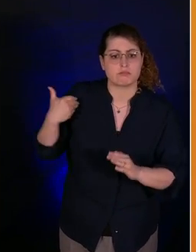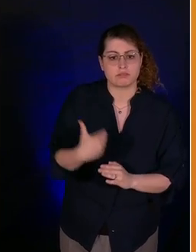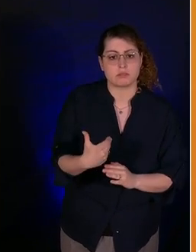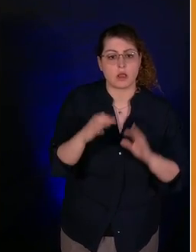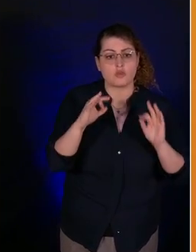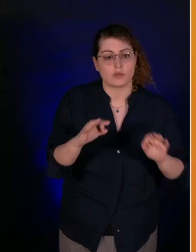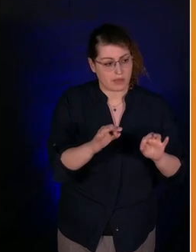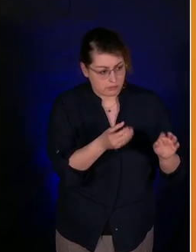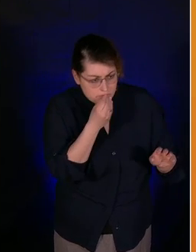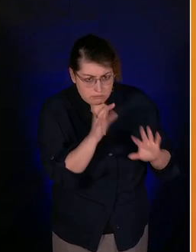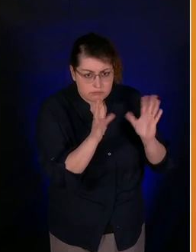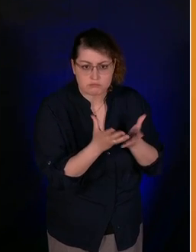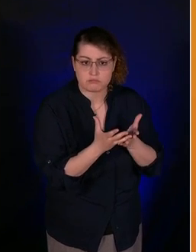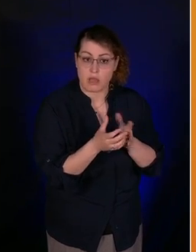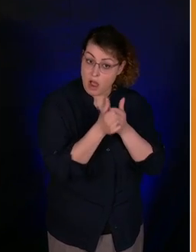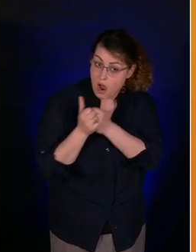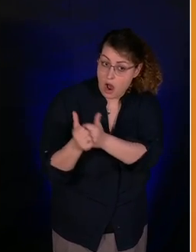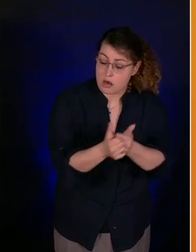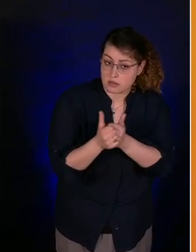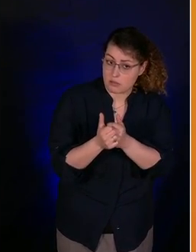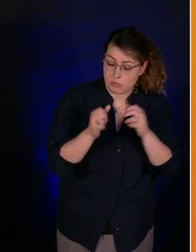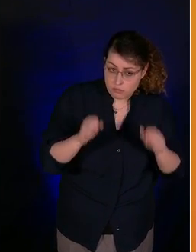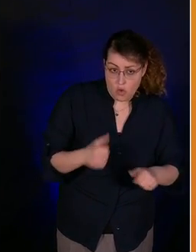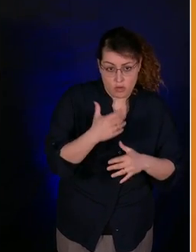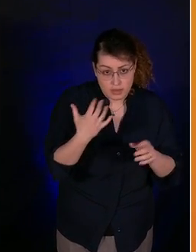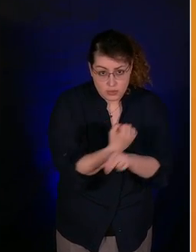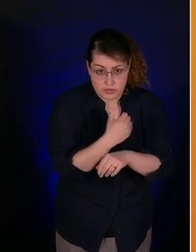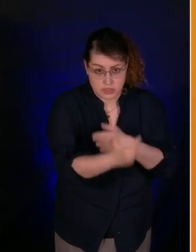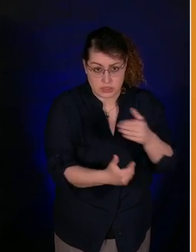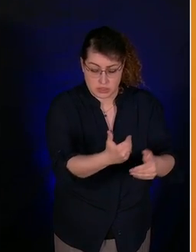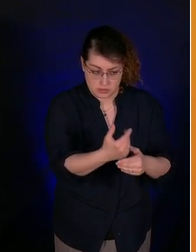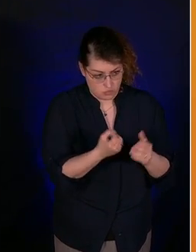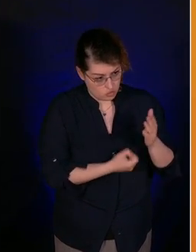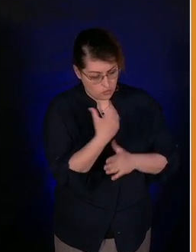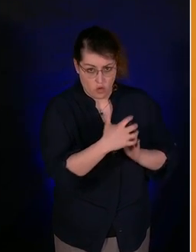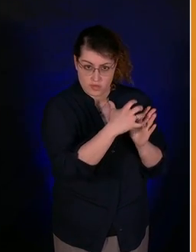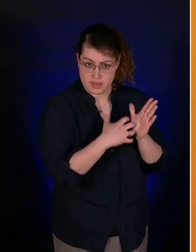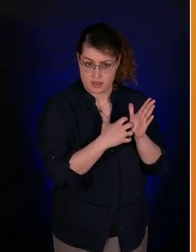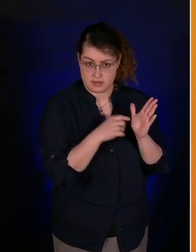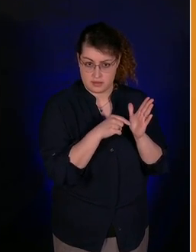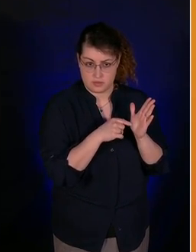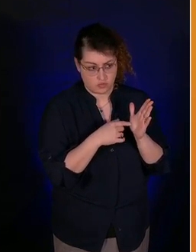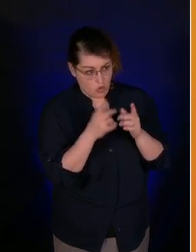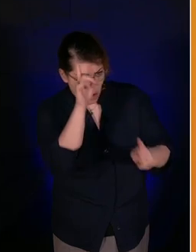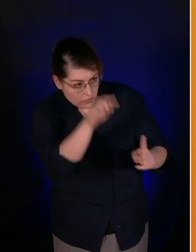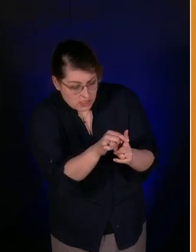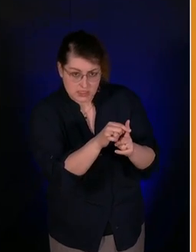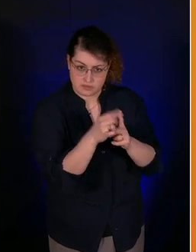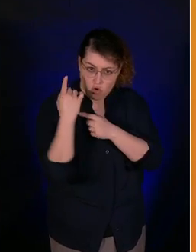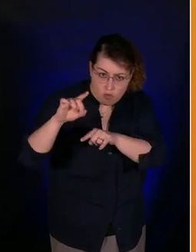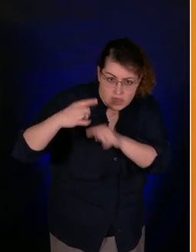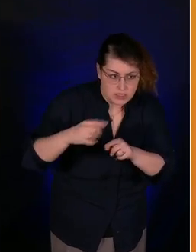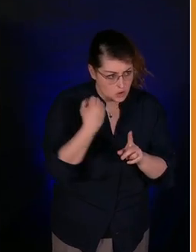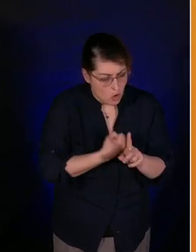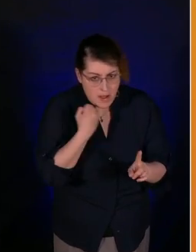dimensions alimentaires. Ensemble, nous avons réussi à conforter le nouveau texte sur les objectifs revendicatifs,